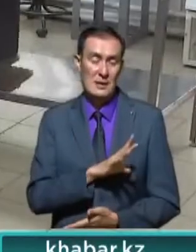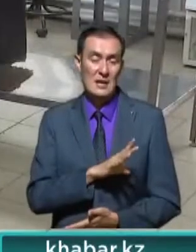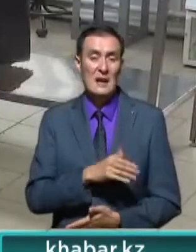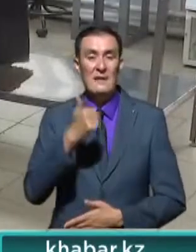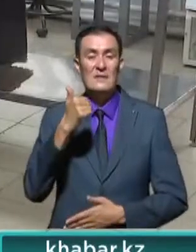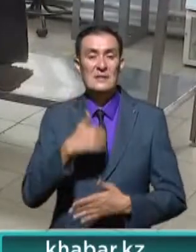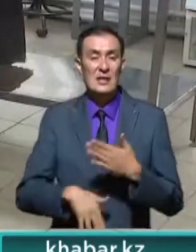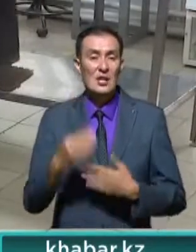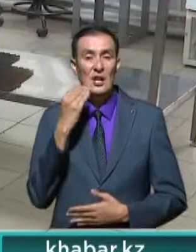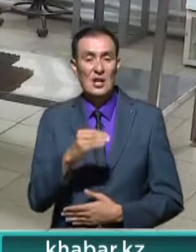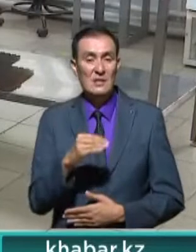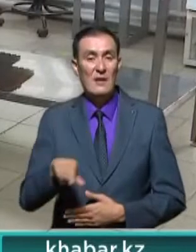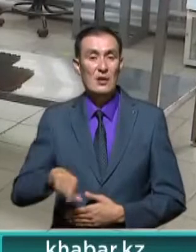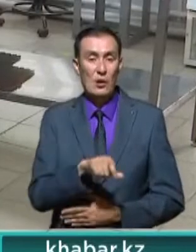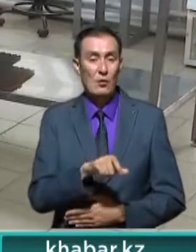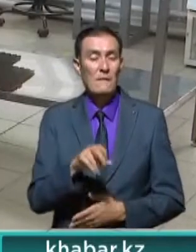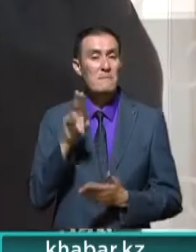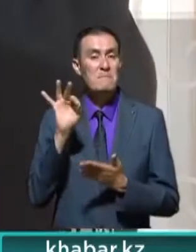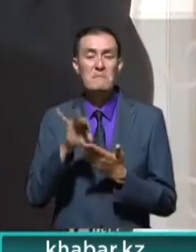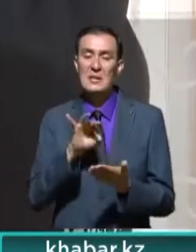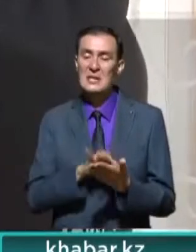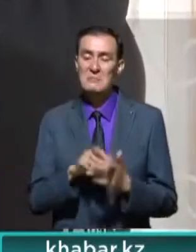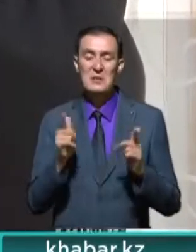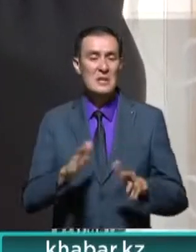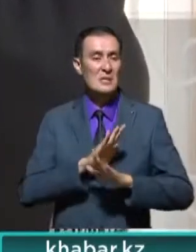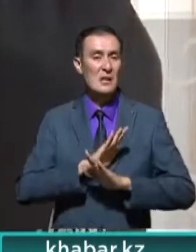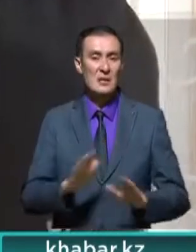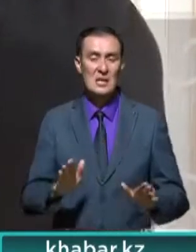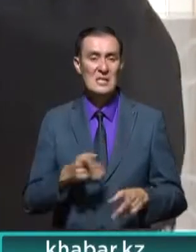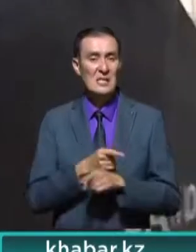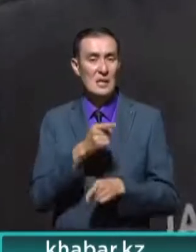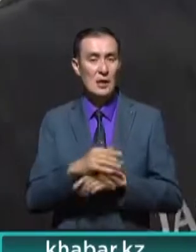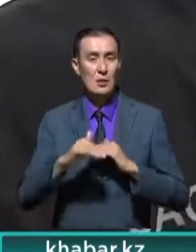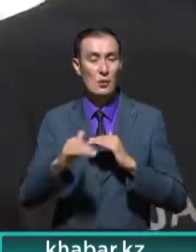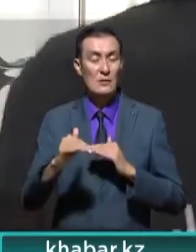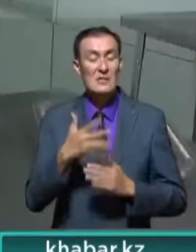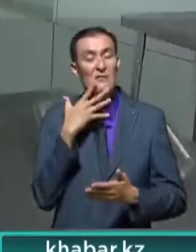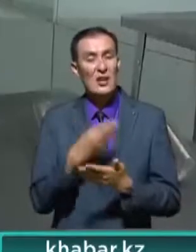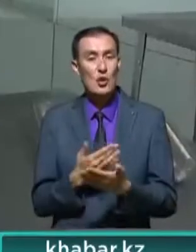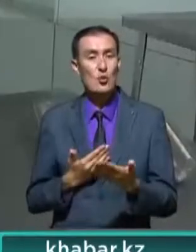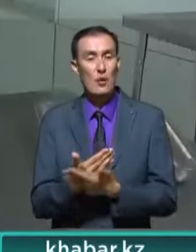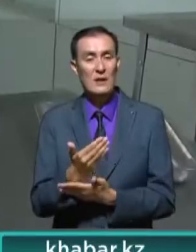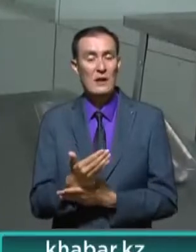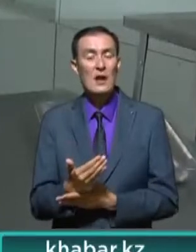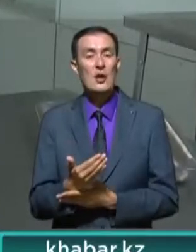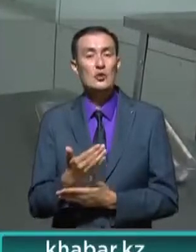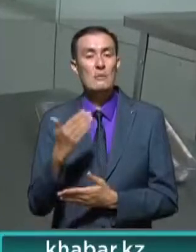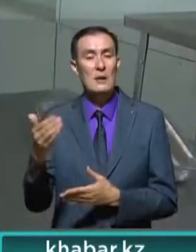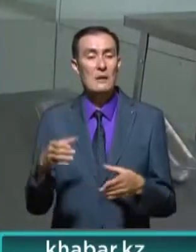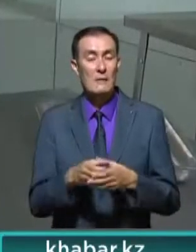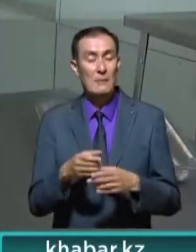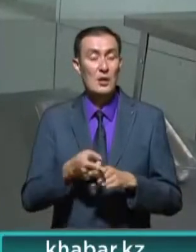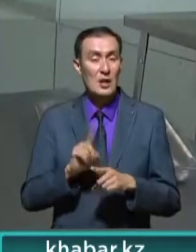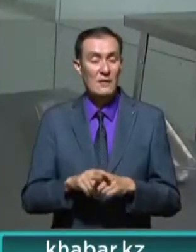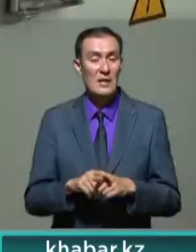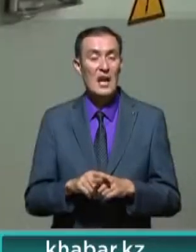центре качества дорожных активов в принципе не согласны с критикой дорожного полотна. Там приводят свои доводы в поддержку дорожников. В первую